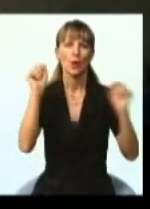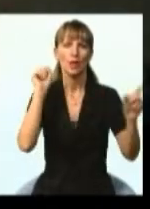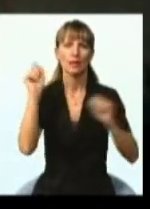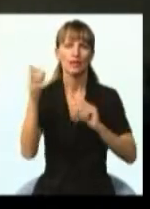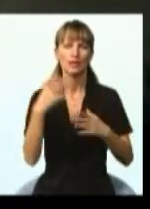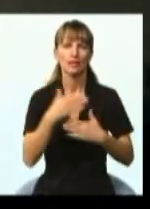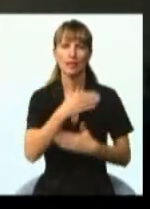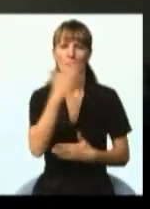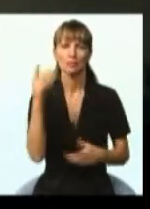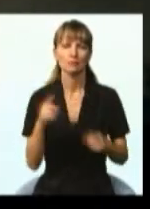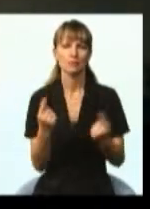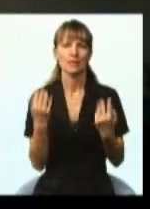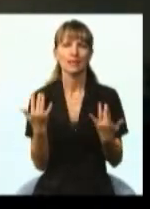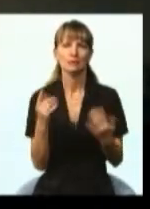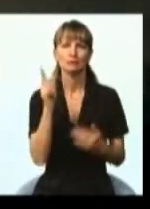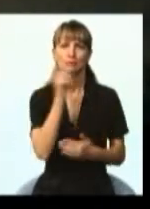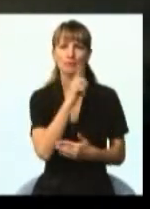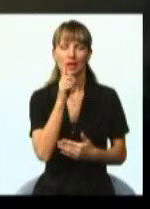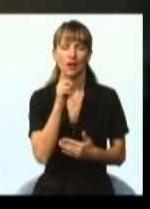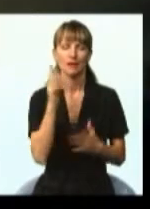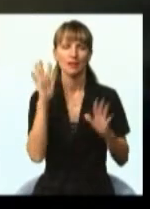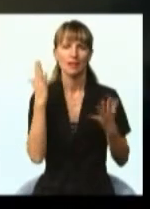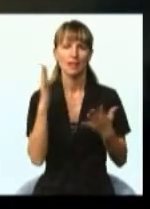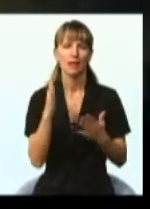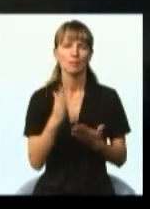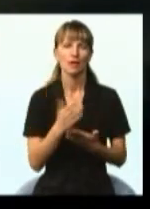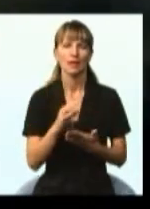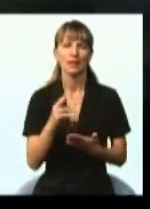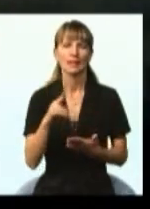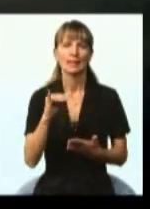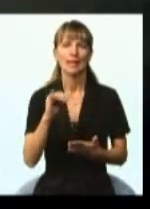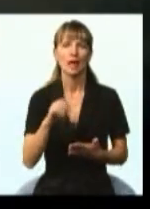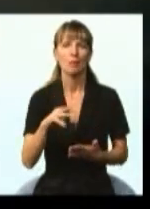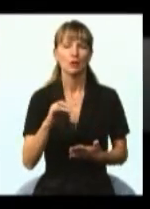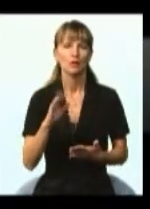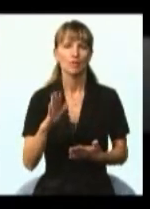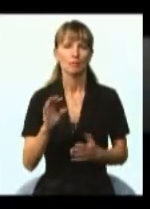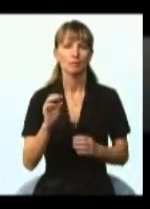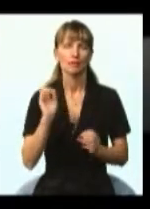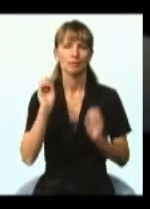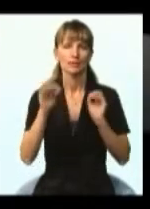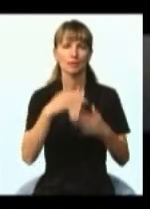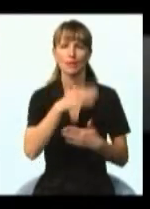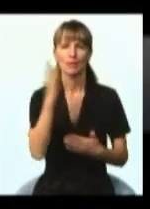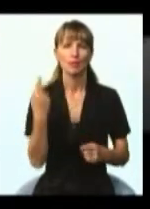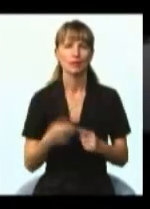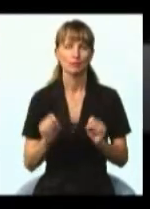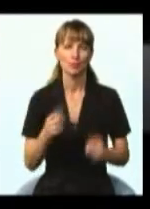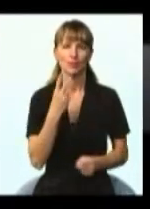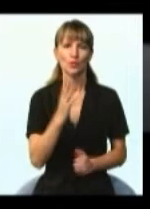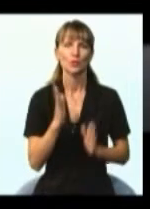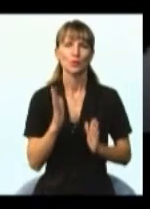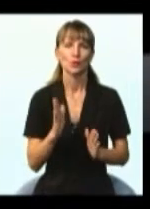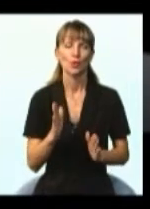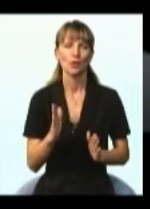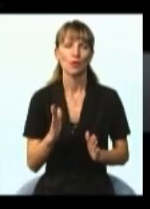ніби величезна кількість маленьких діамантиків, розсипана на ошатному оксамиті. Щоправда, це можна побачити